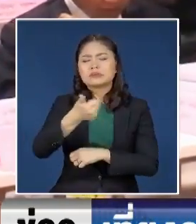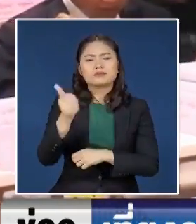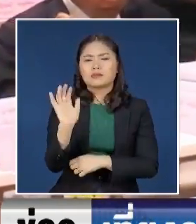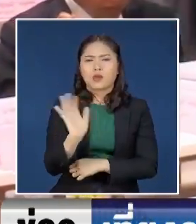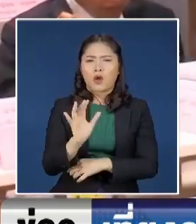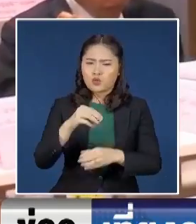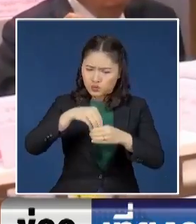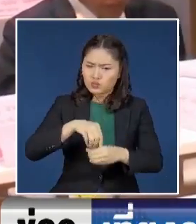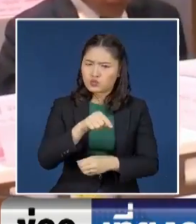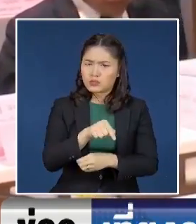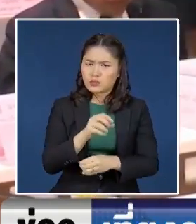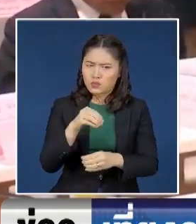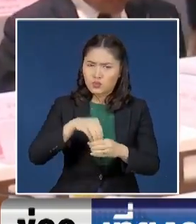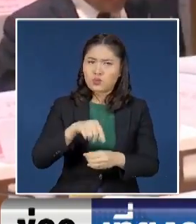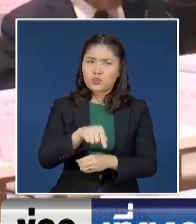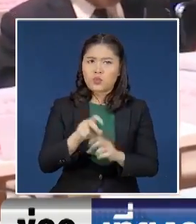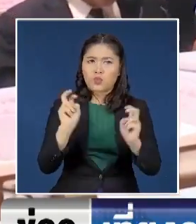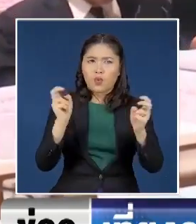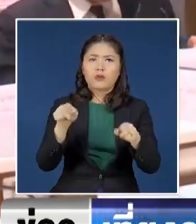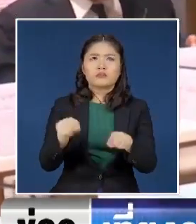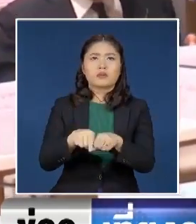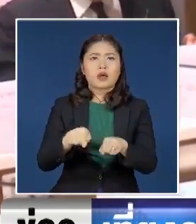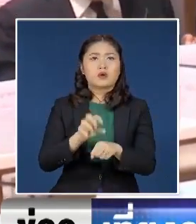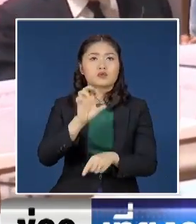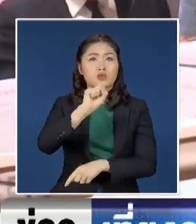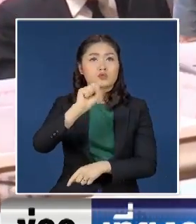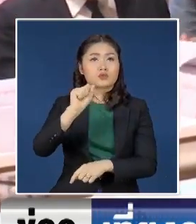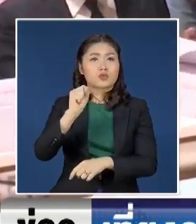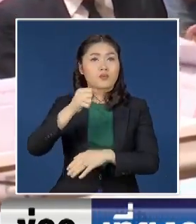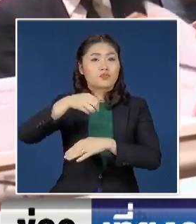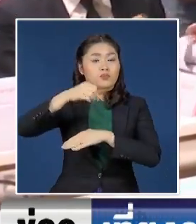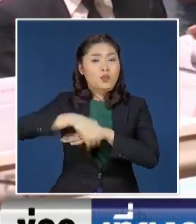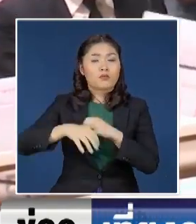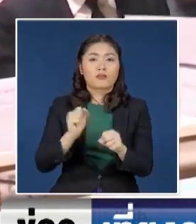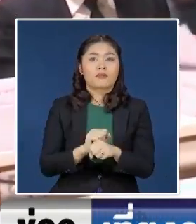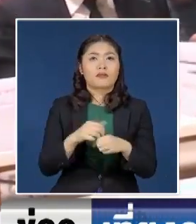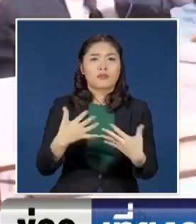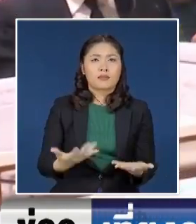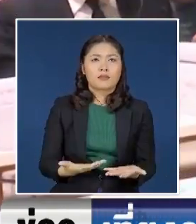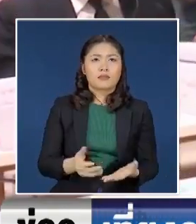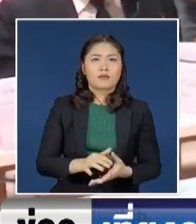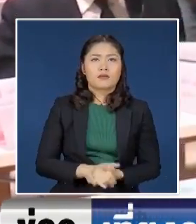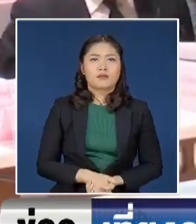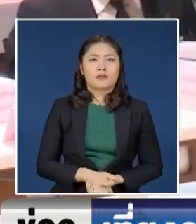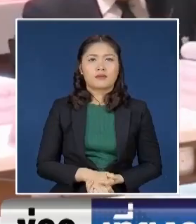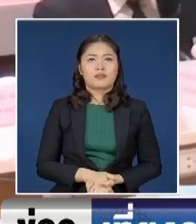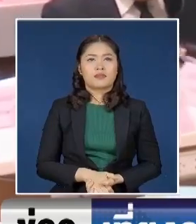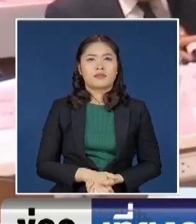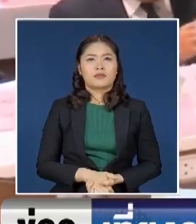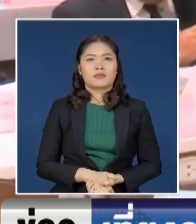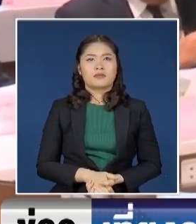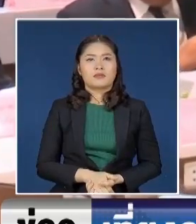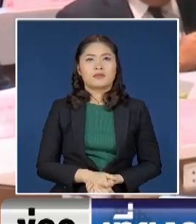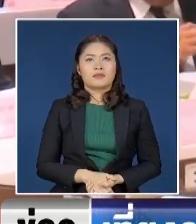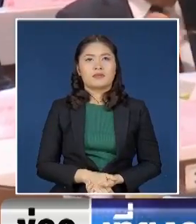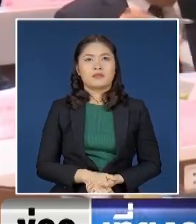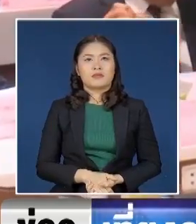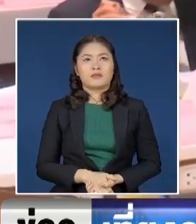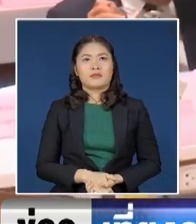ครับนะฮะสสสอบตกที่มีคดีอยู่ชั้นศาล คดีทุจริตอย่าเข้า